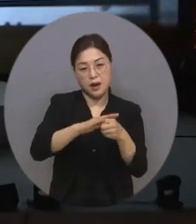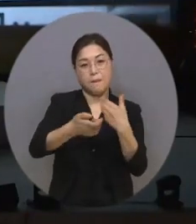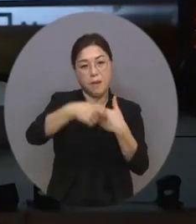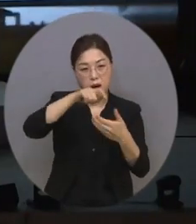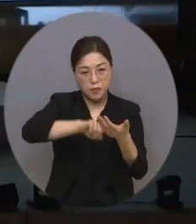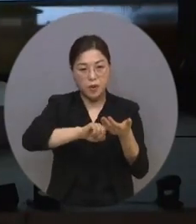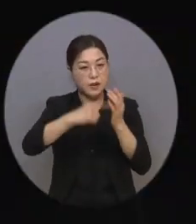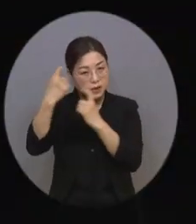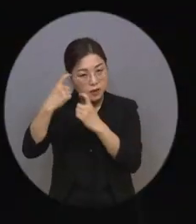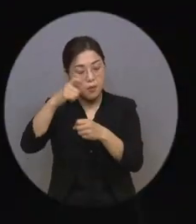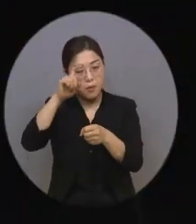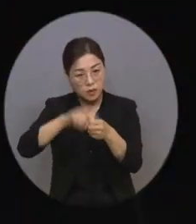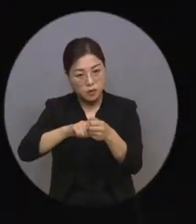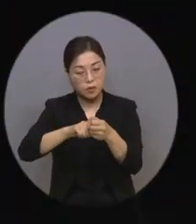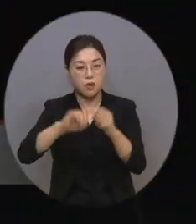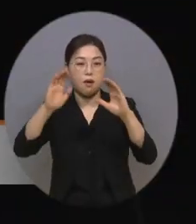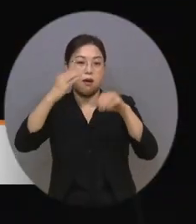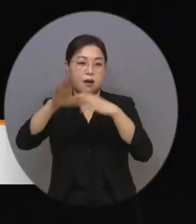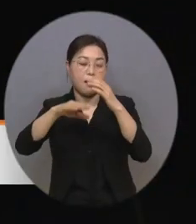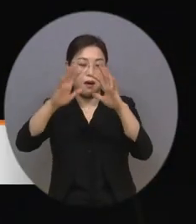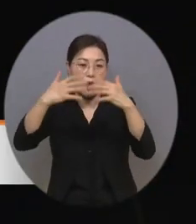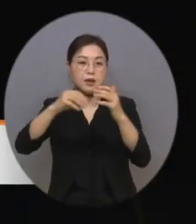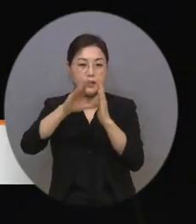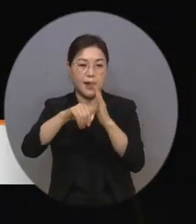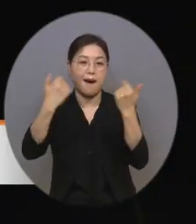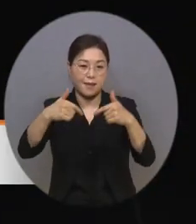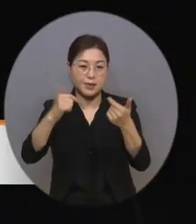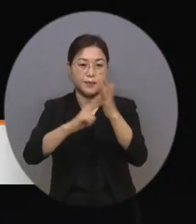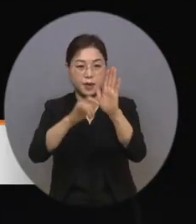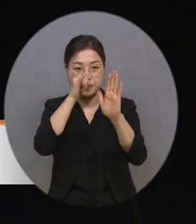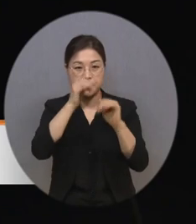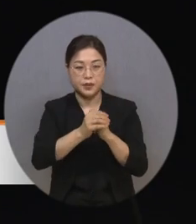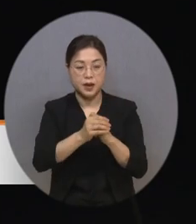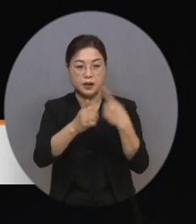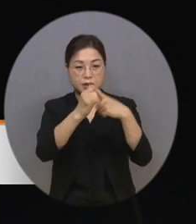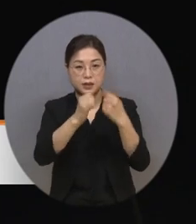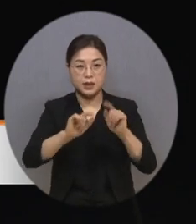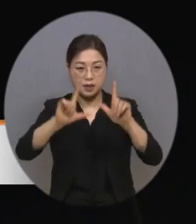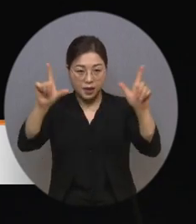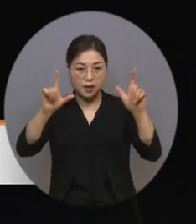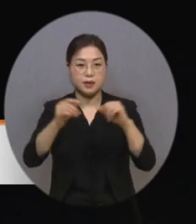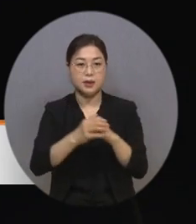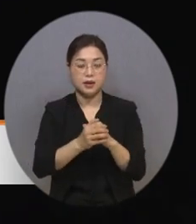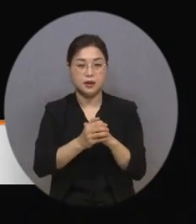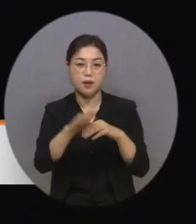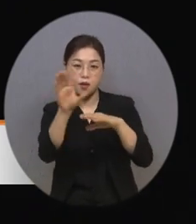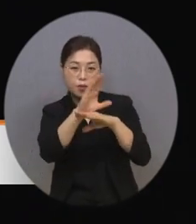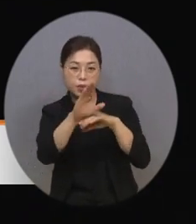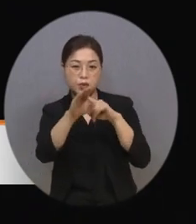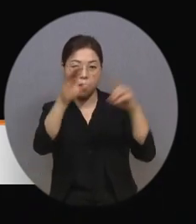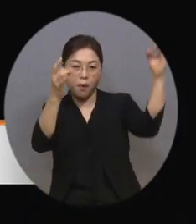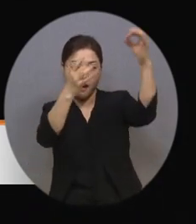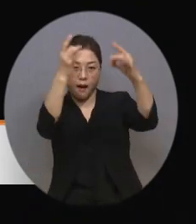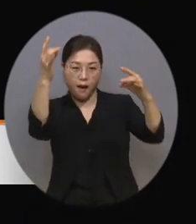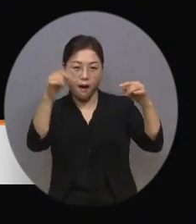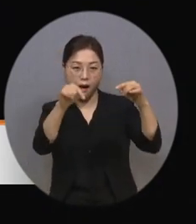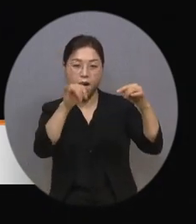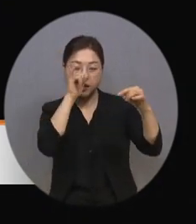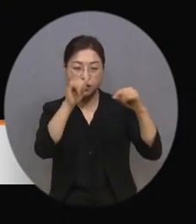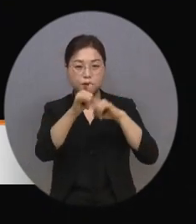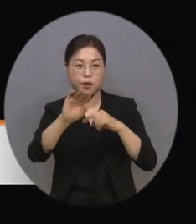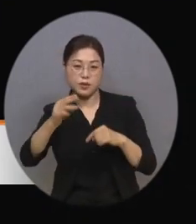열리고 있습니다. 축제의 첫째 날에는 컴퓨터 그래픽스로 제작한 미디어 해전과 300여 대의